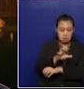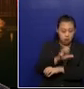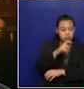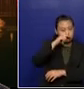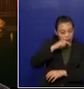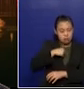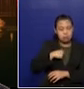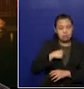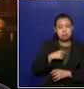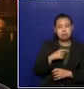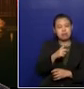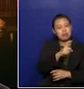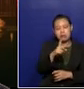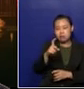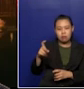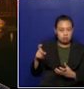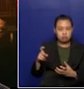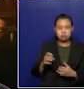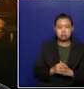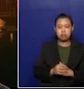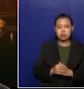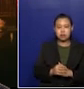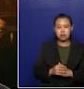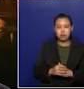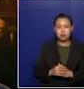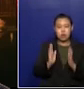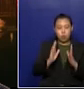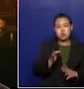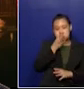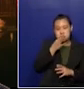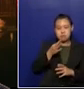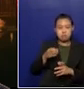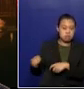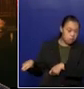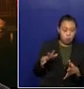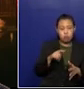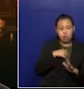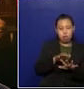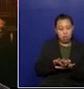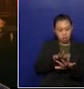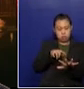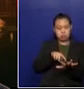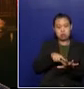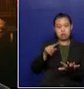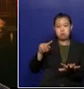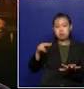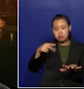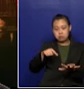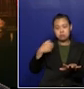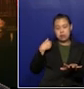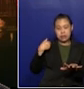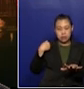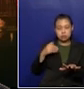จ๊งหมดฮะวันนี้ประมงเขาจะมาเป็นหมื่นๆคนฮะผมไม่ได้ปลุกม็อบนะหนังสือพิมพ์ก็ลงฮะเข